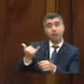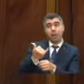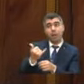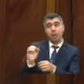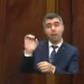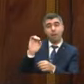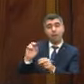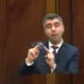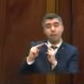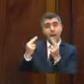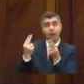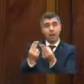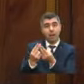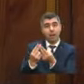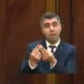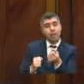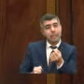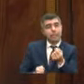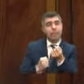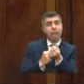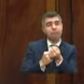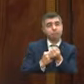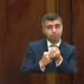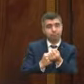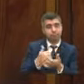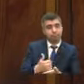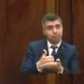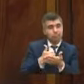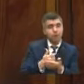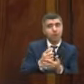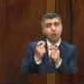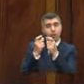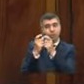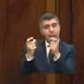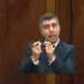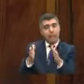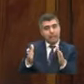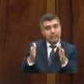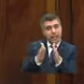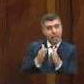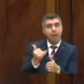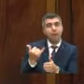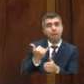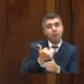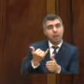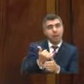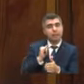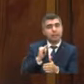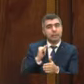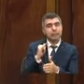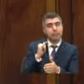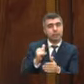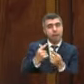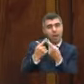عليها، دعم المقاولة وخصوصا الصغيرة والصغيرة جدا والمتوسطة، وذلك من خلال مواصلة التدابير الرامية